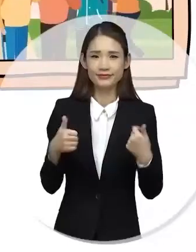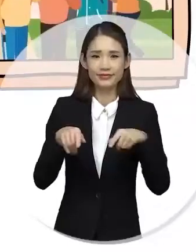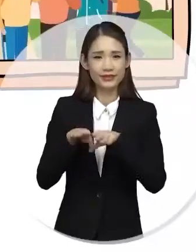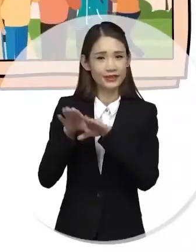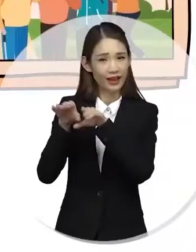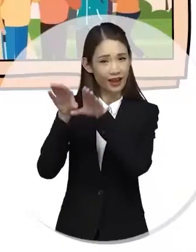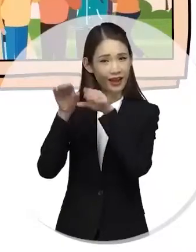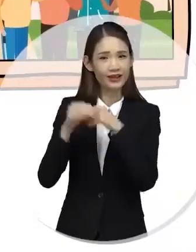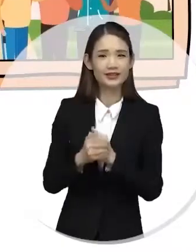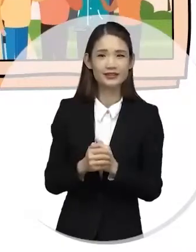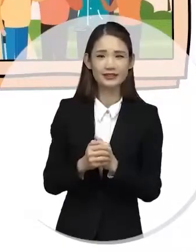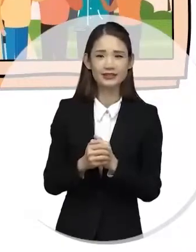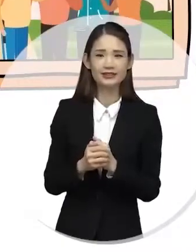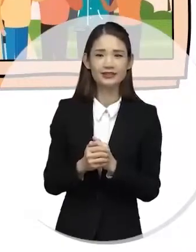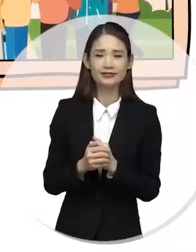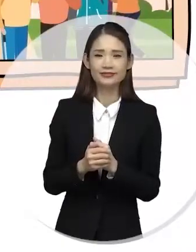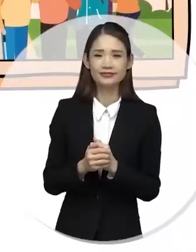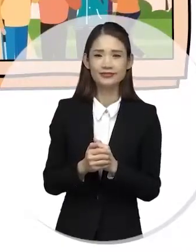날아갑시다.